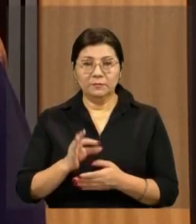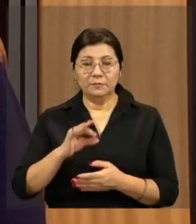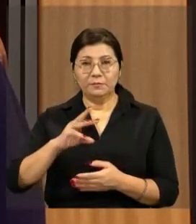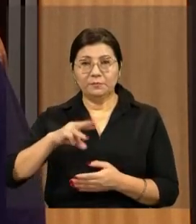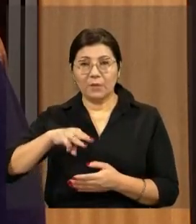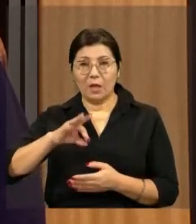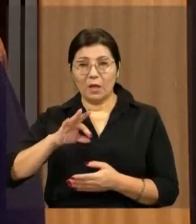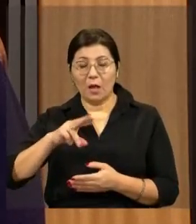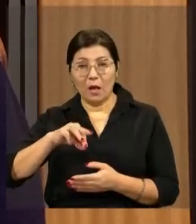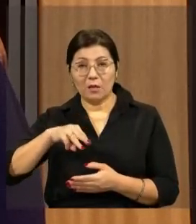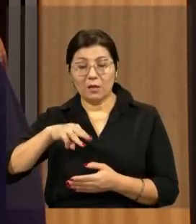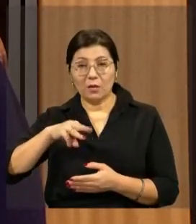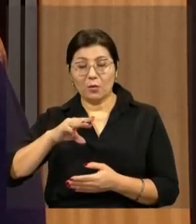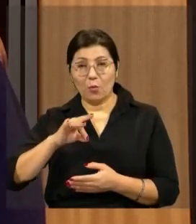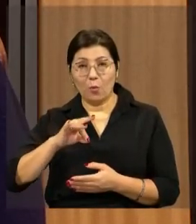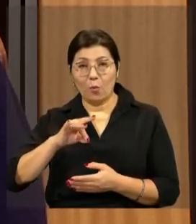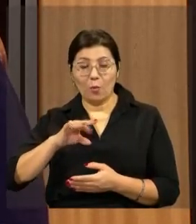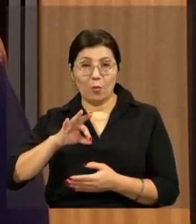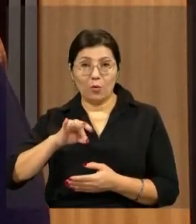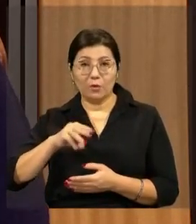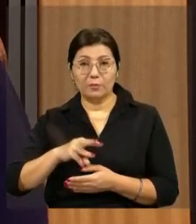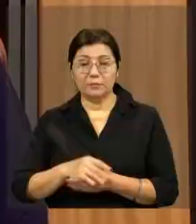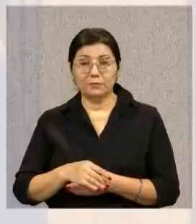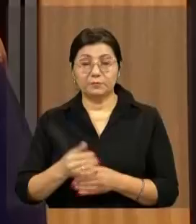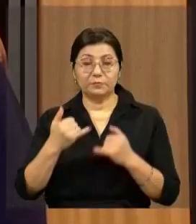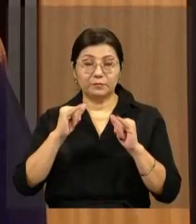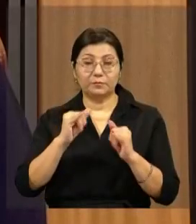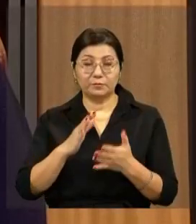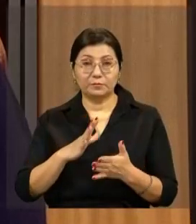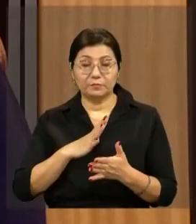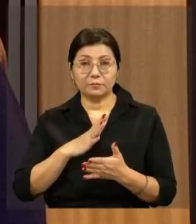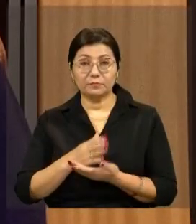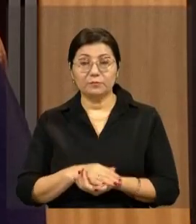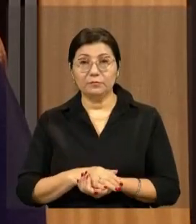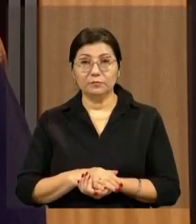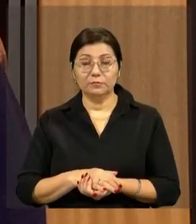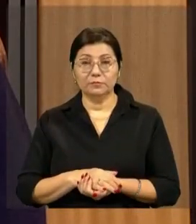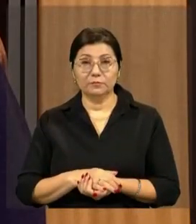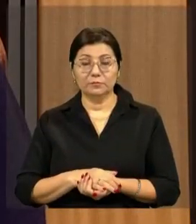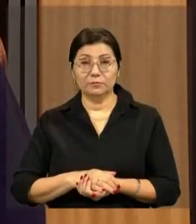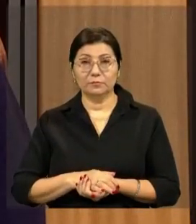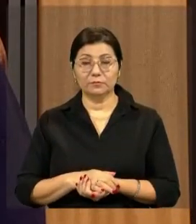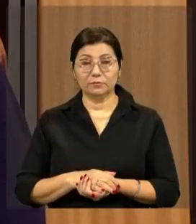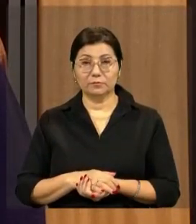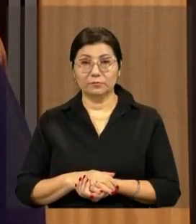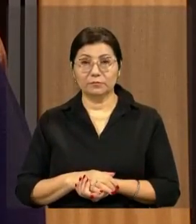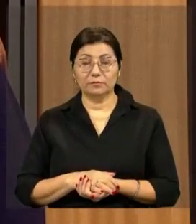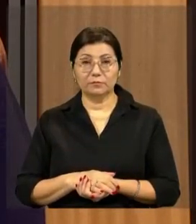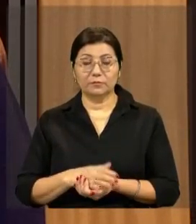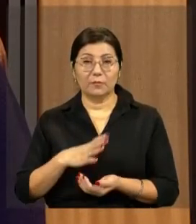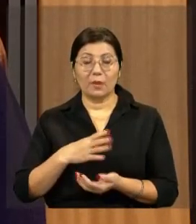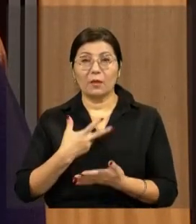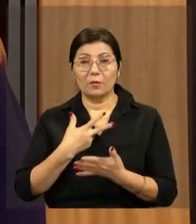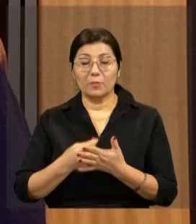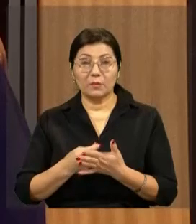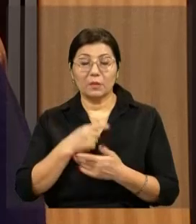откормочное. Откармливали крупный рогатый скот. Одним откормом далеко не пойдешь. Стал